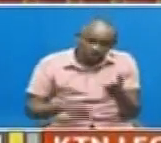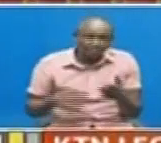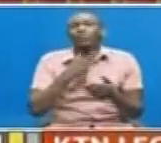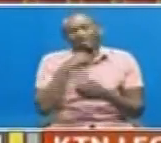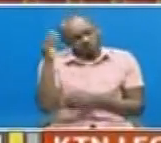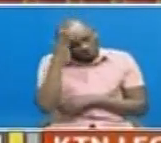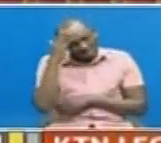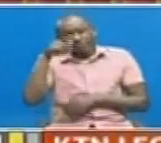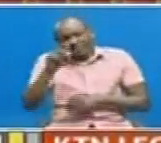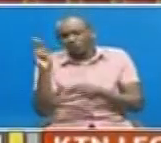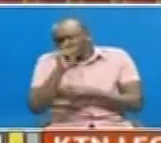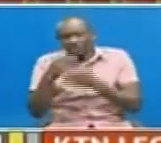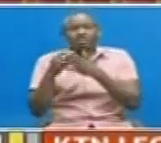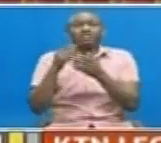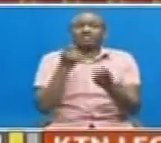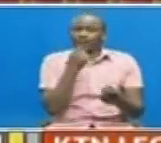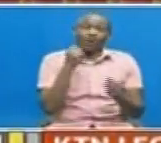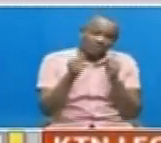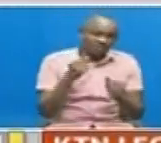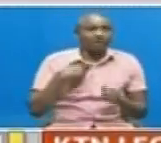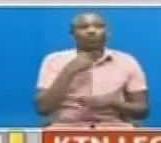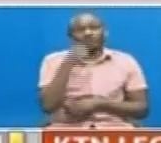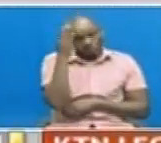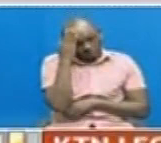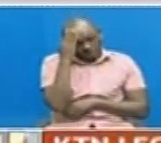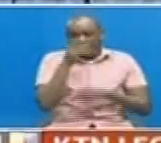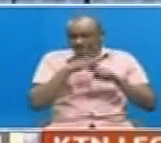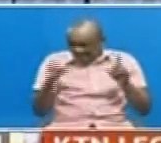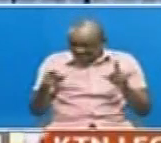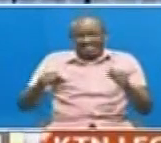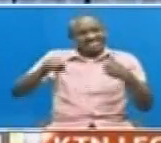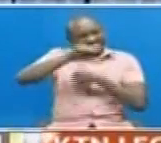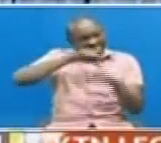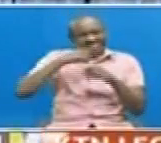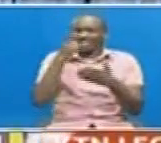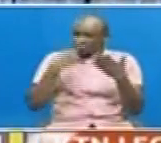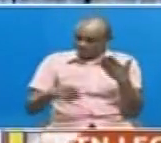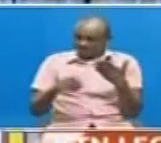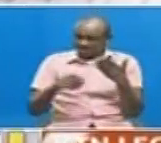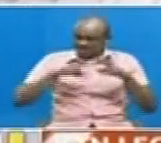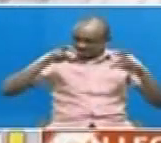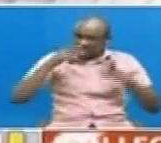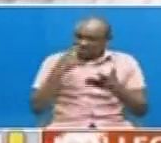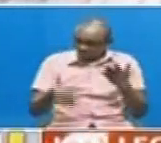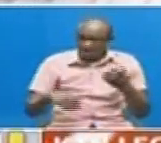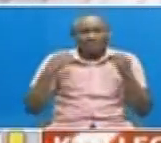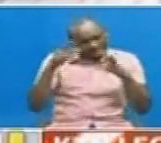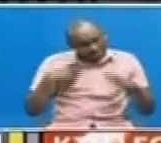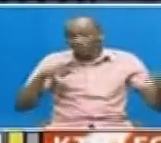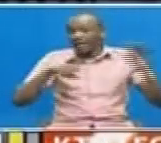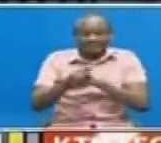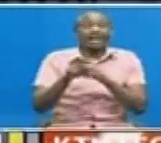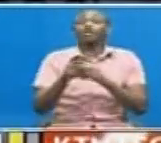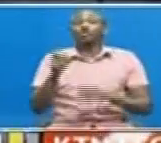na ameshawahi kutumia dawa gani, nitataka kujua. Kulingana na wataalamu, imekuwa tabia ya watu wengi kuingia kwenye maduka ya